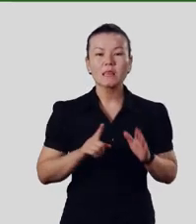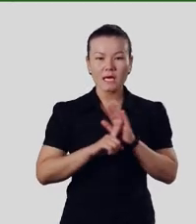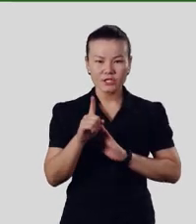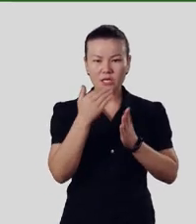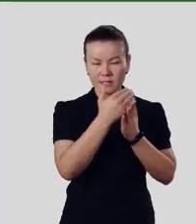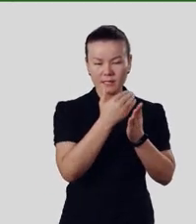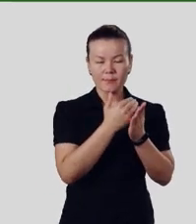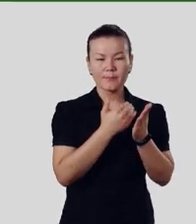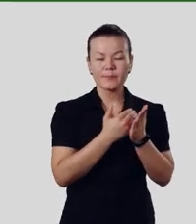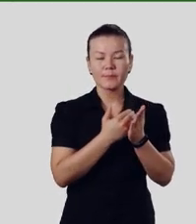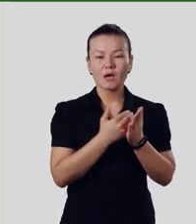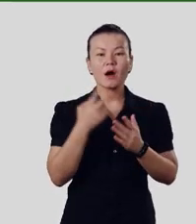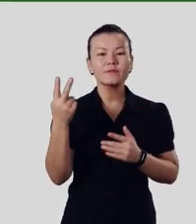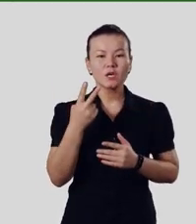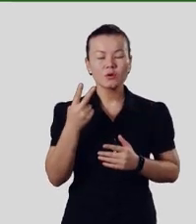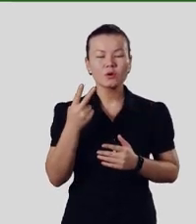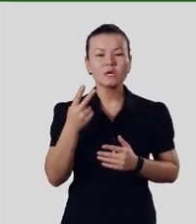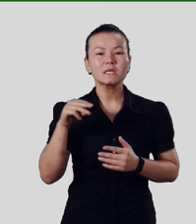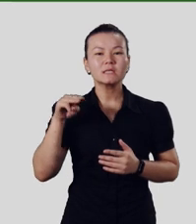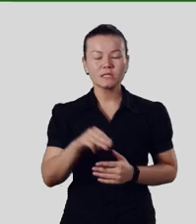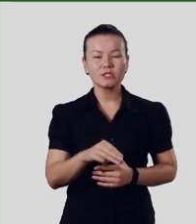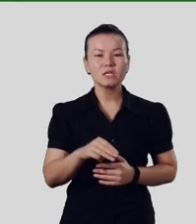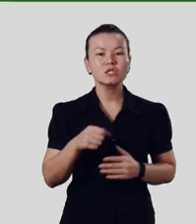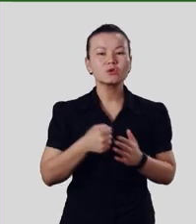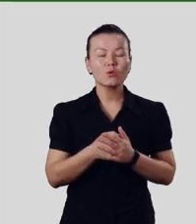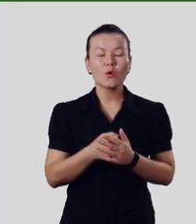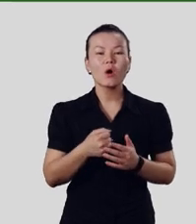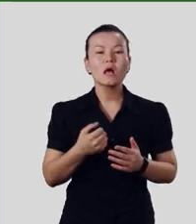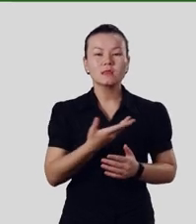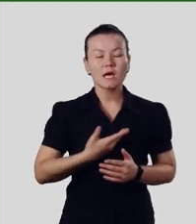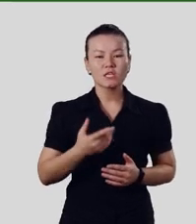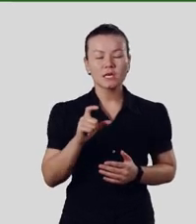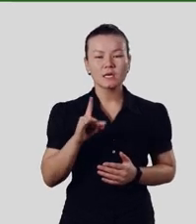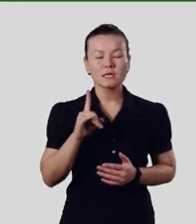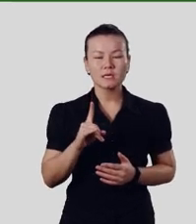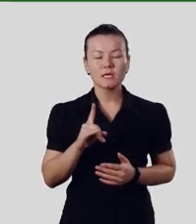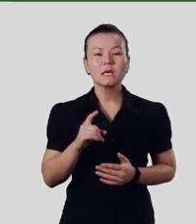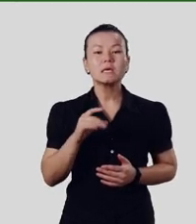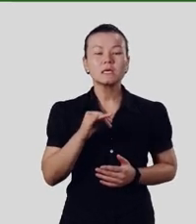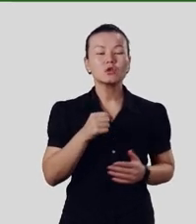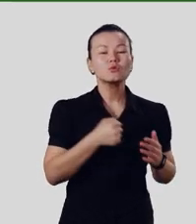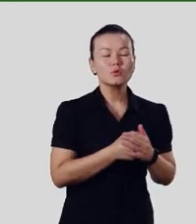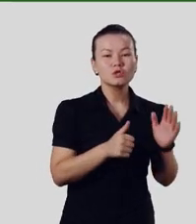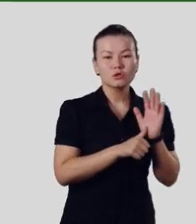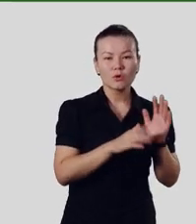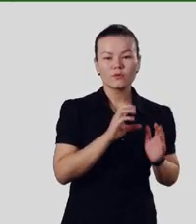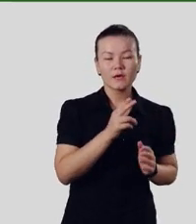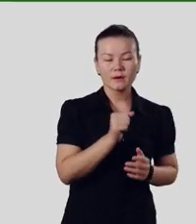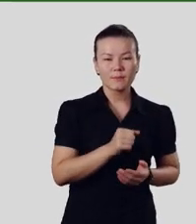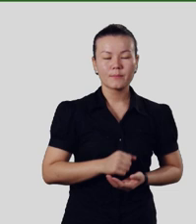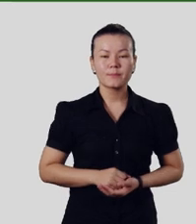Начальный этап – второе тысячелетие до нашей эры и до VI века.